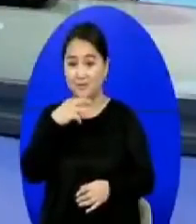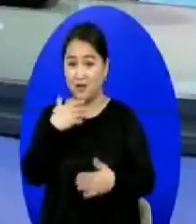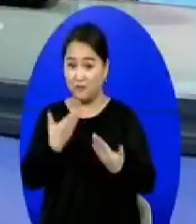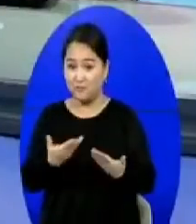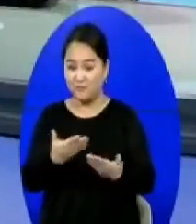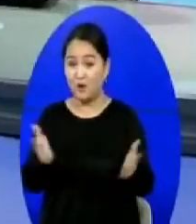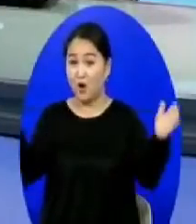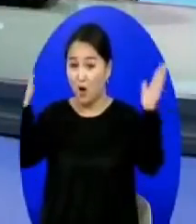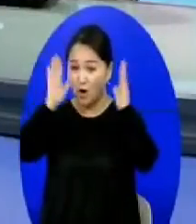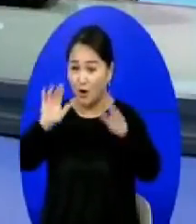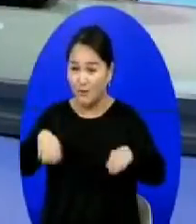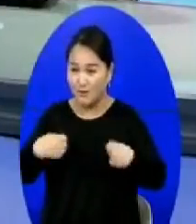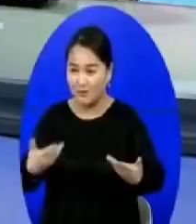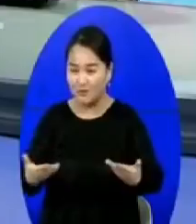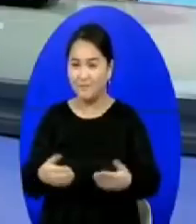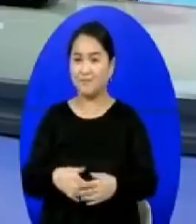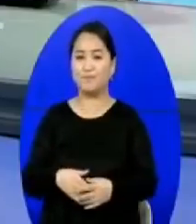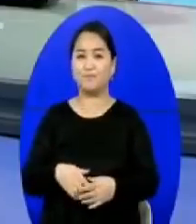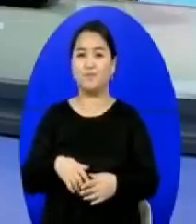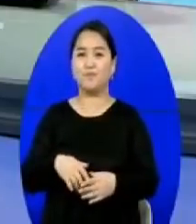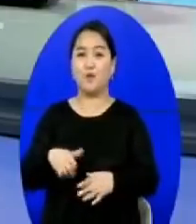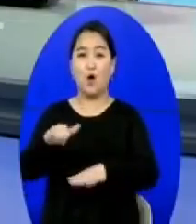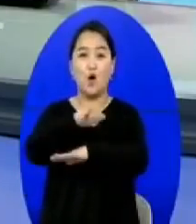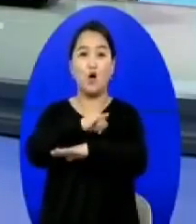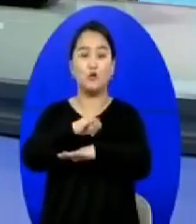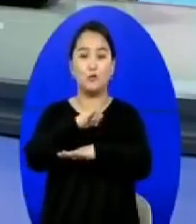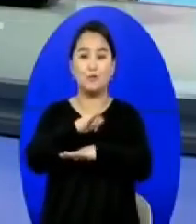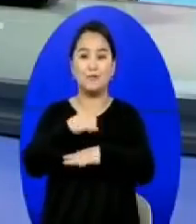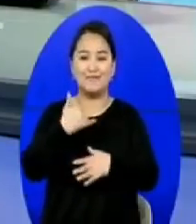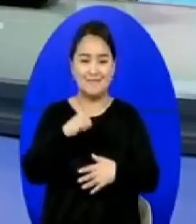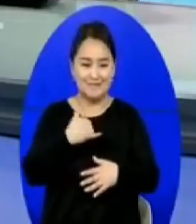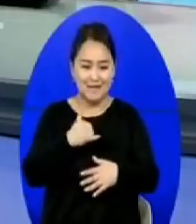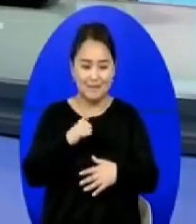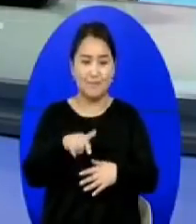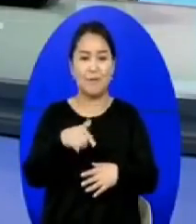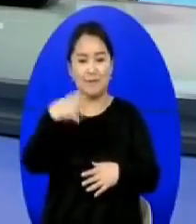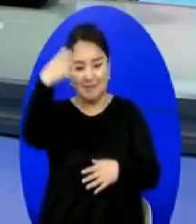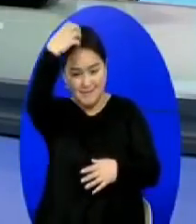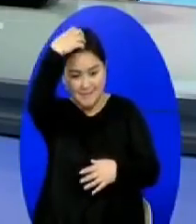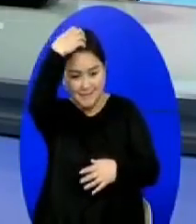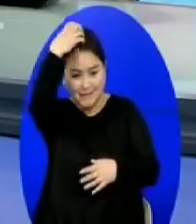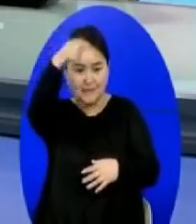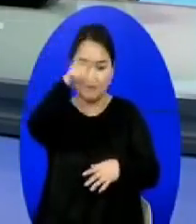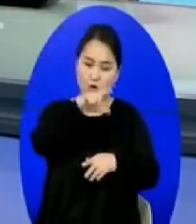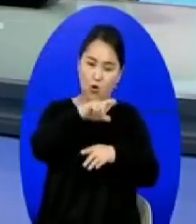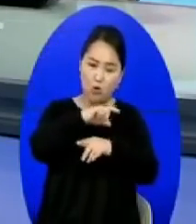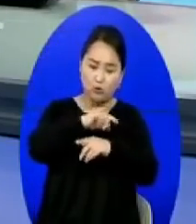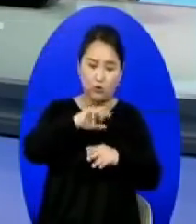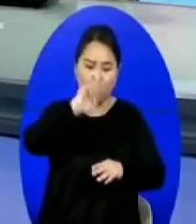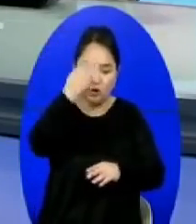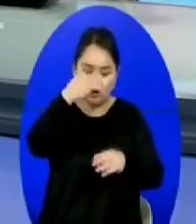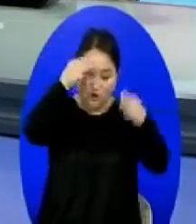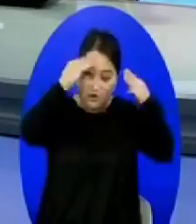Ариун мэдүргээ. За олон улсын зарим одоо улс орнуудын хувьд бол бас засгийн газар нь тодорхой шийдвэрүүдийг гаргаж байна. Үүнтэй холбоотой